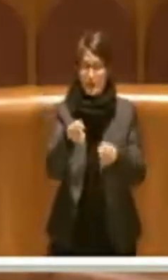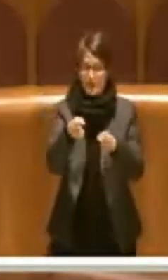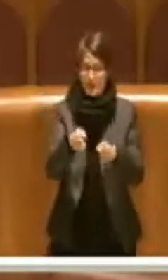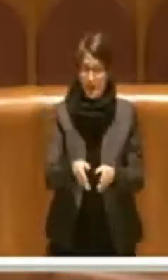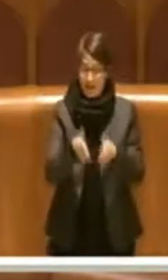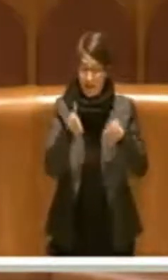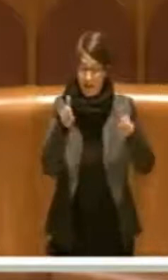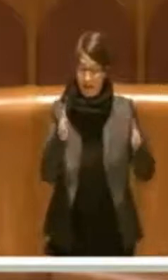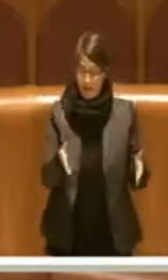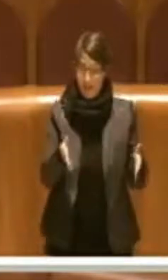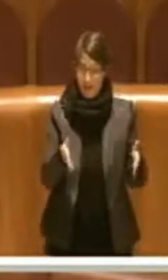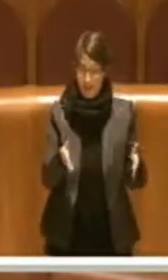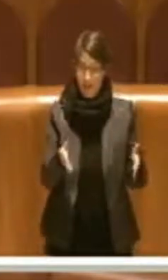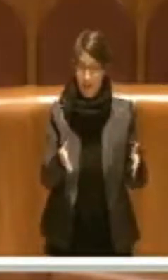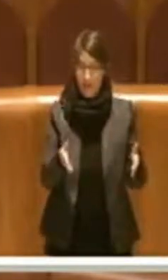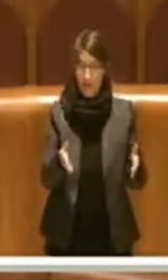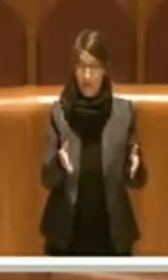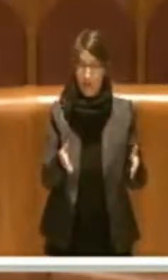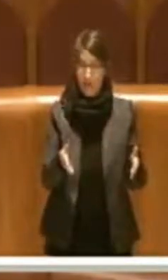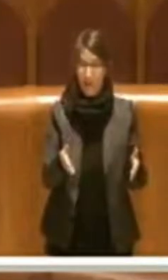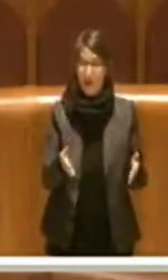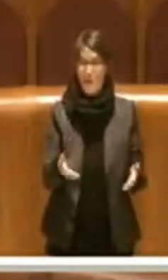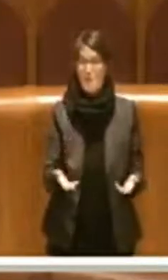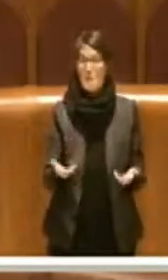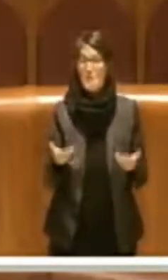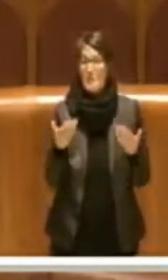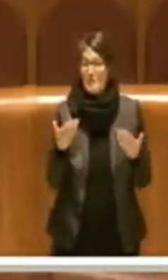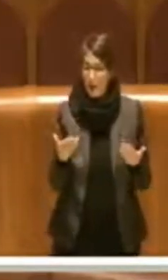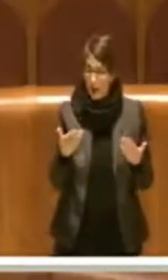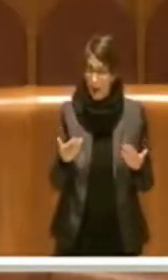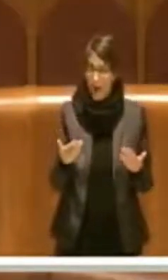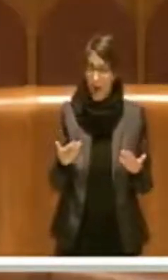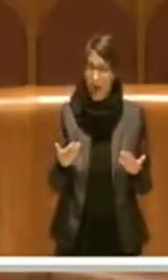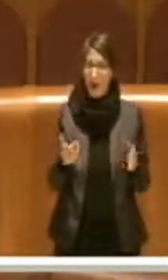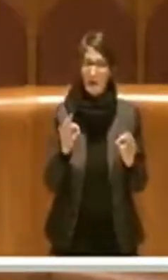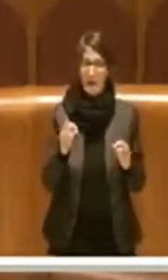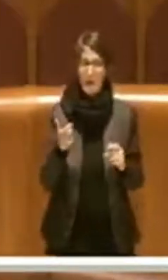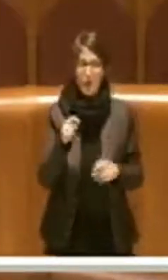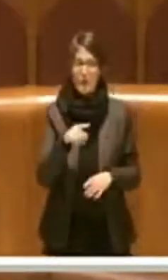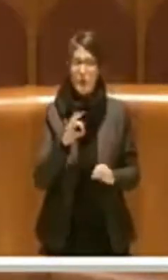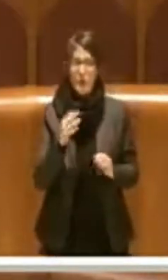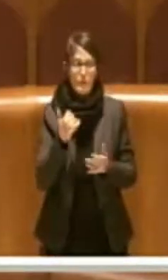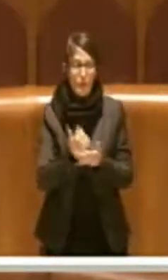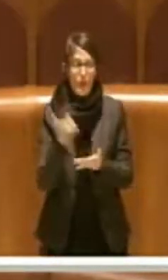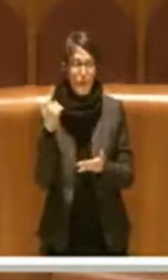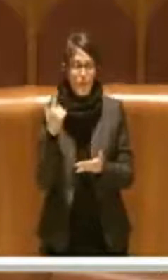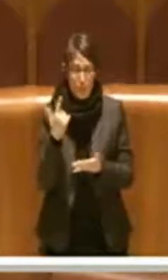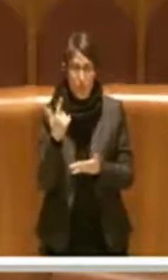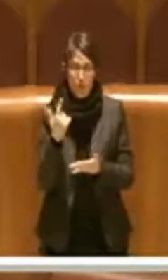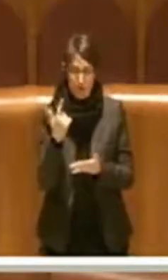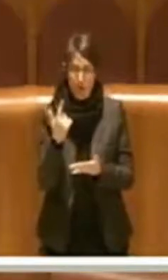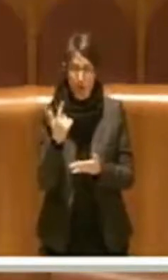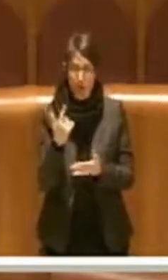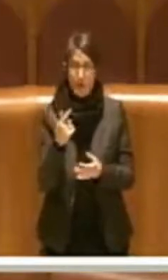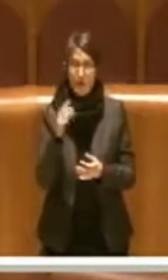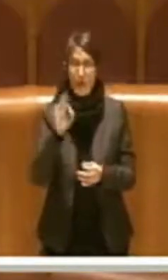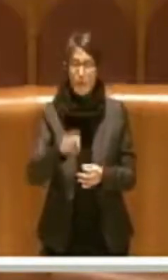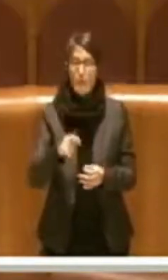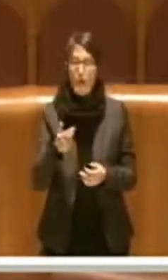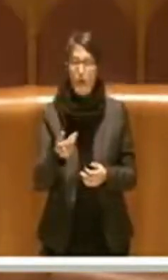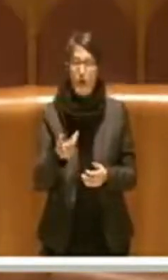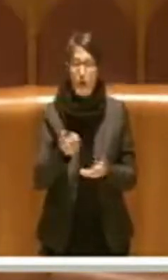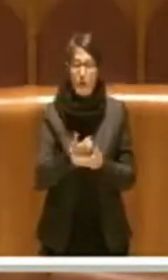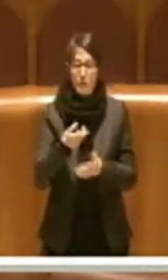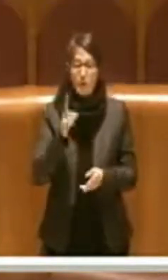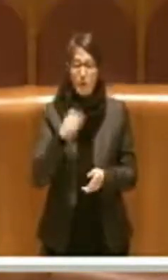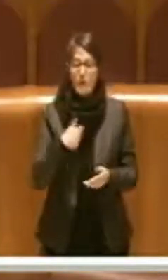Candida è un asse viario che sarebbe ancora più importante rispetto alla bretella di